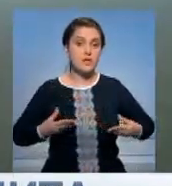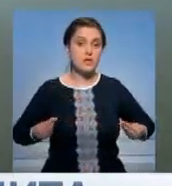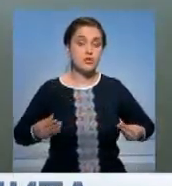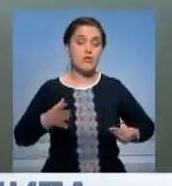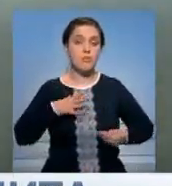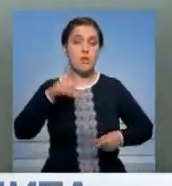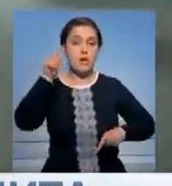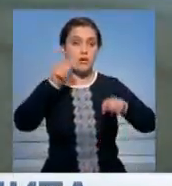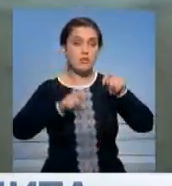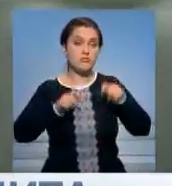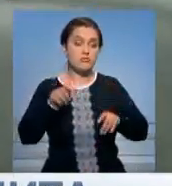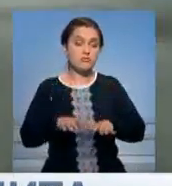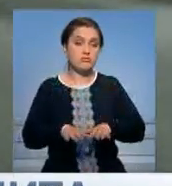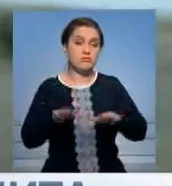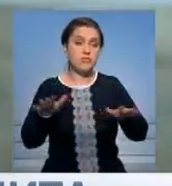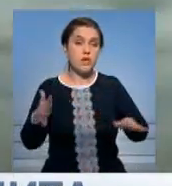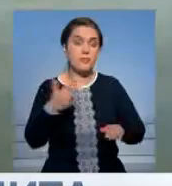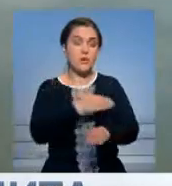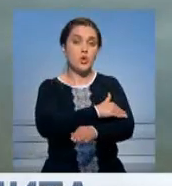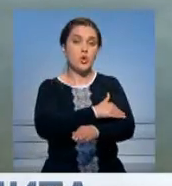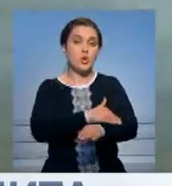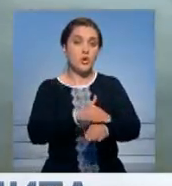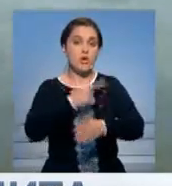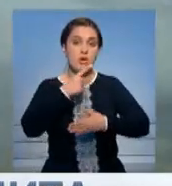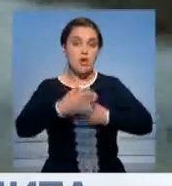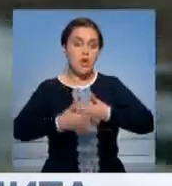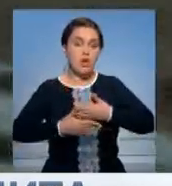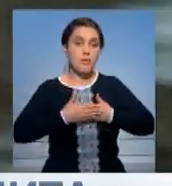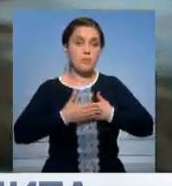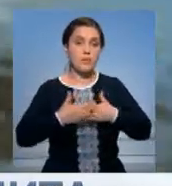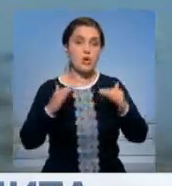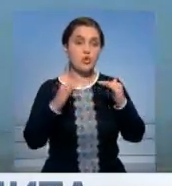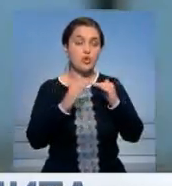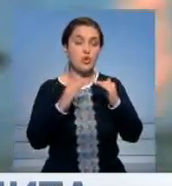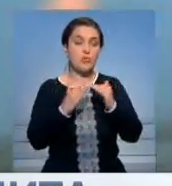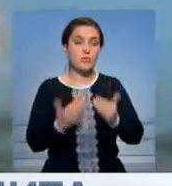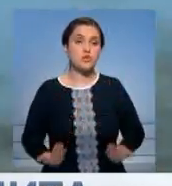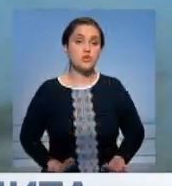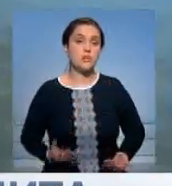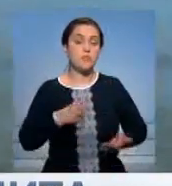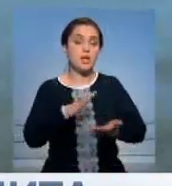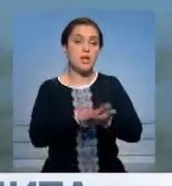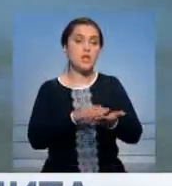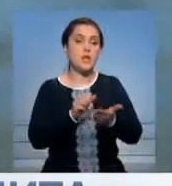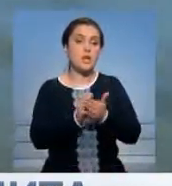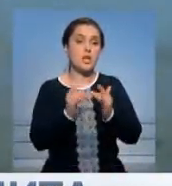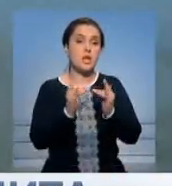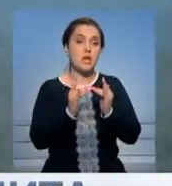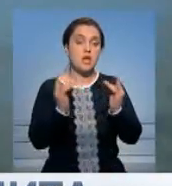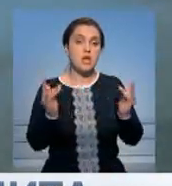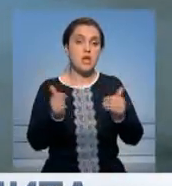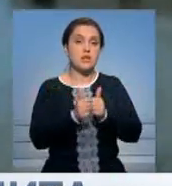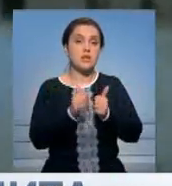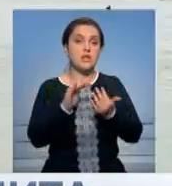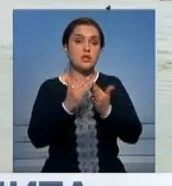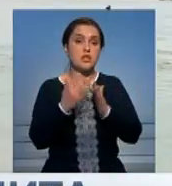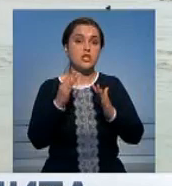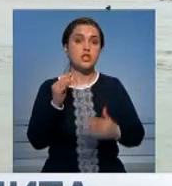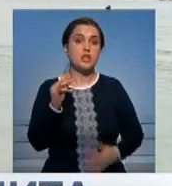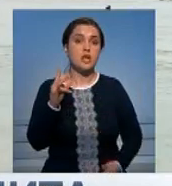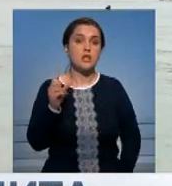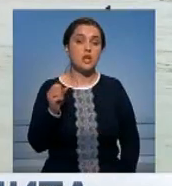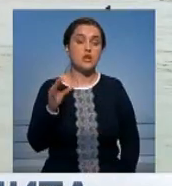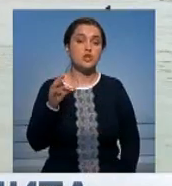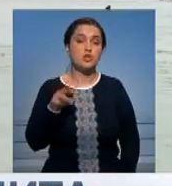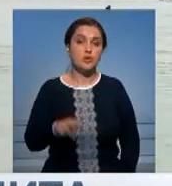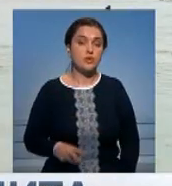залил улицы сразу 5 сел. Вода вплотную подошла к жилым домам. От удара стихии был разрушен мост вблизи села Жанажол. Это